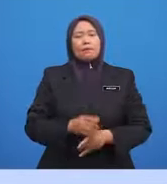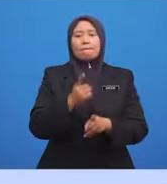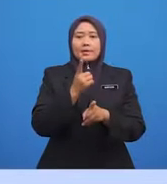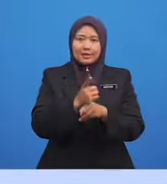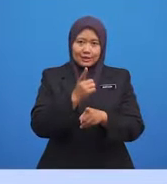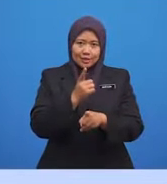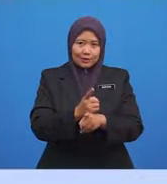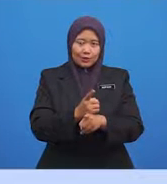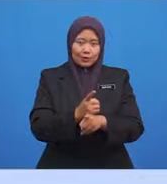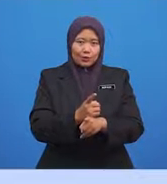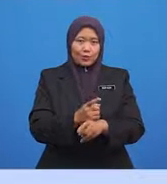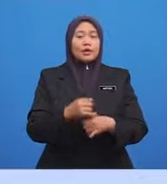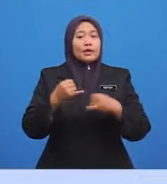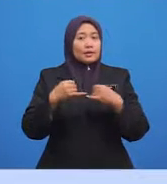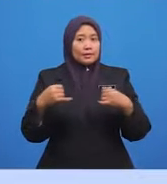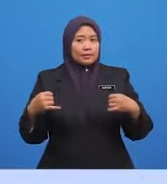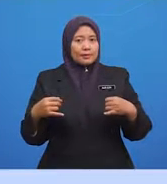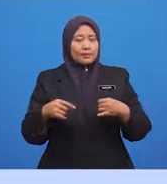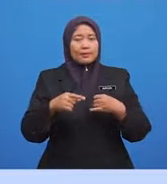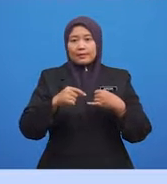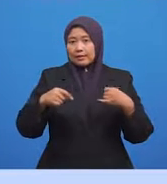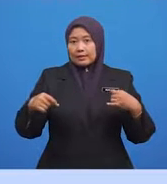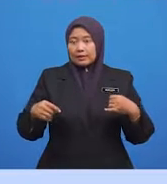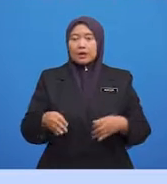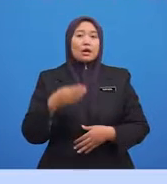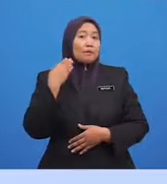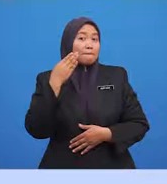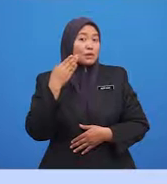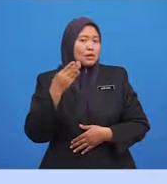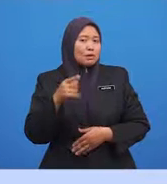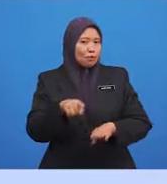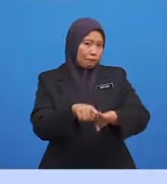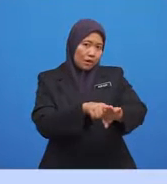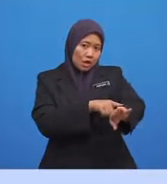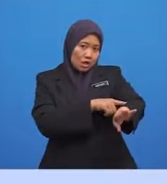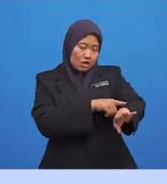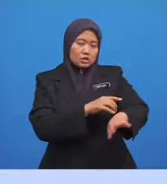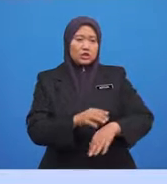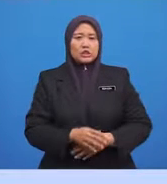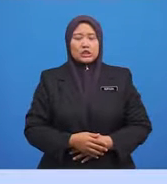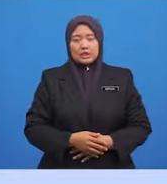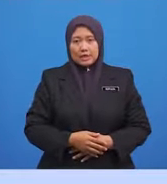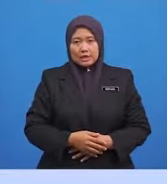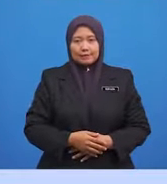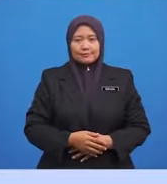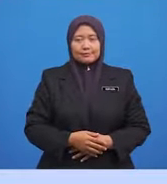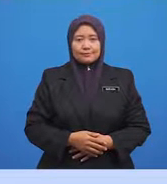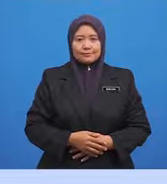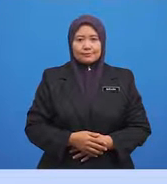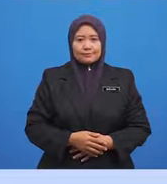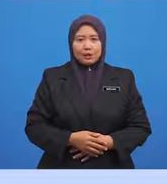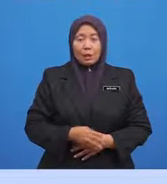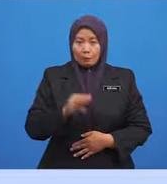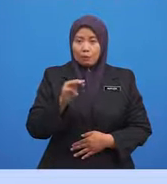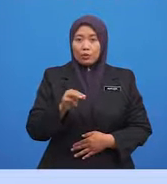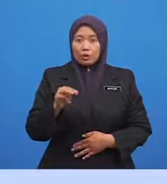Betul! Tali yang berwarna biru. Syabas! Jawapan murid-murid tepat.